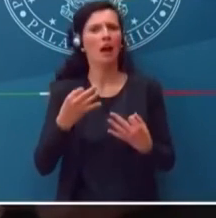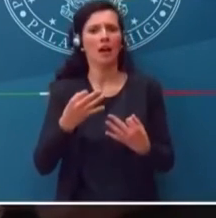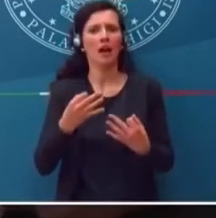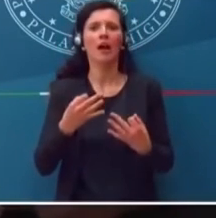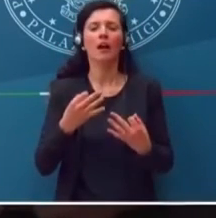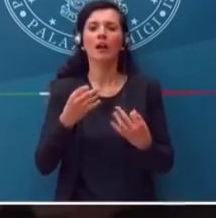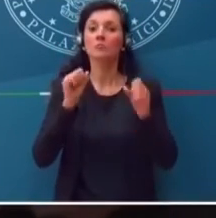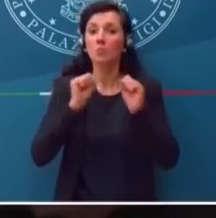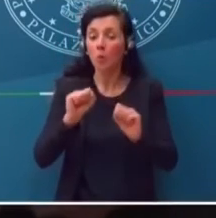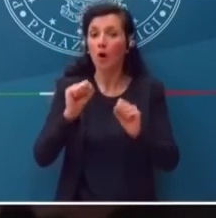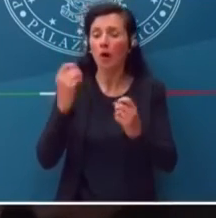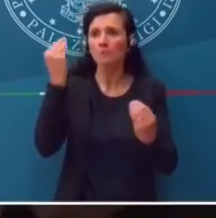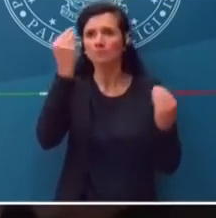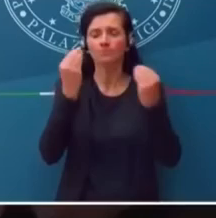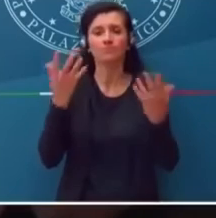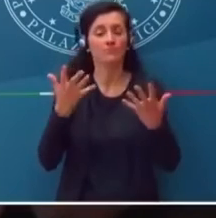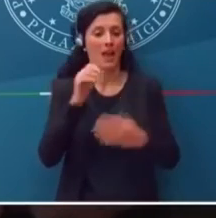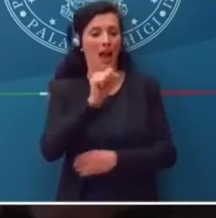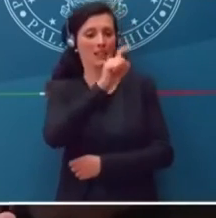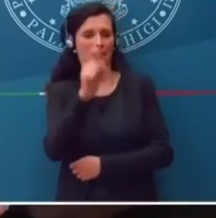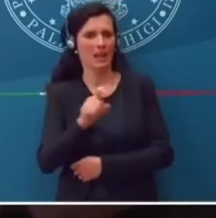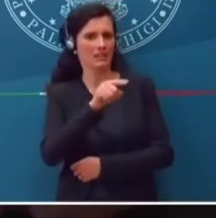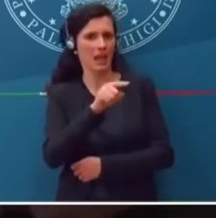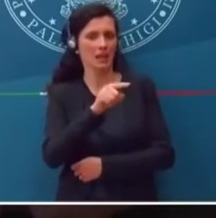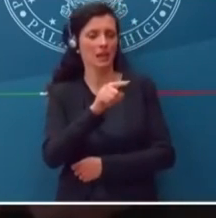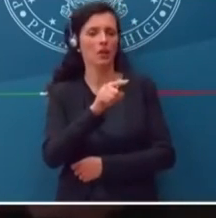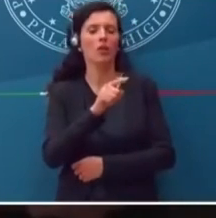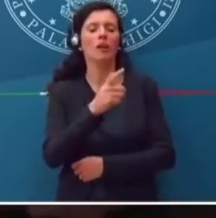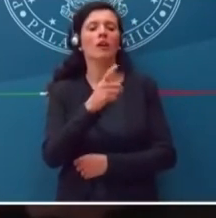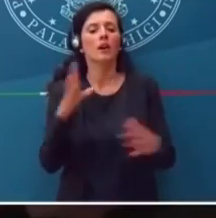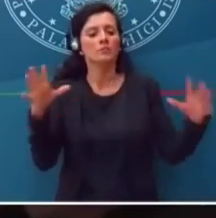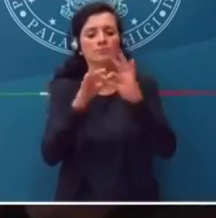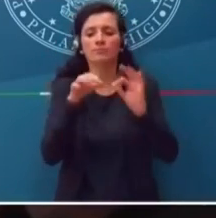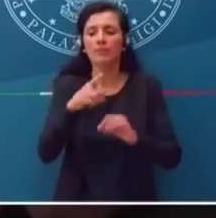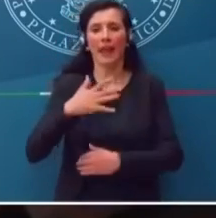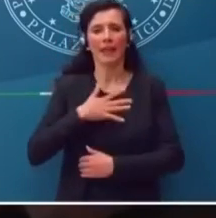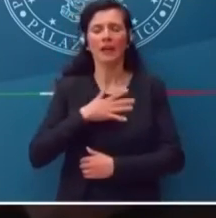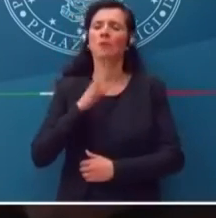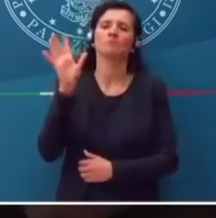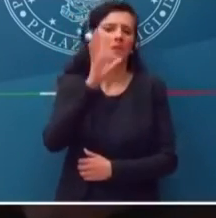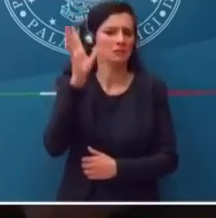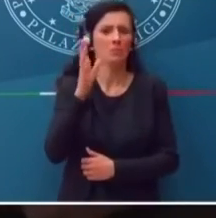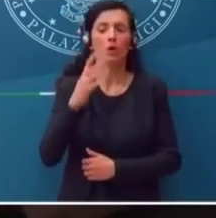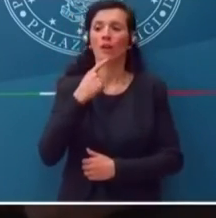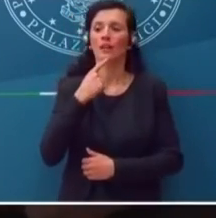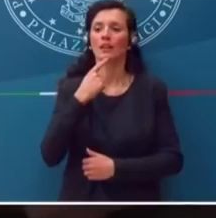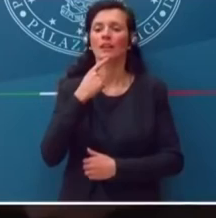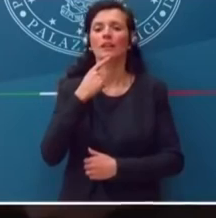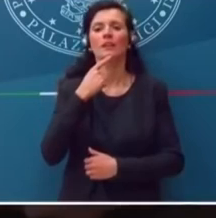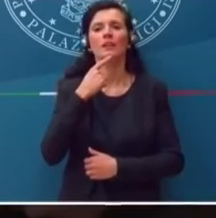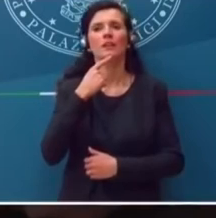come dire, liberare AstraZeneca dal vincolo dell'età, nel senso che gli under 60 che